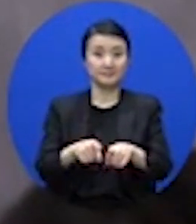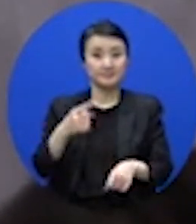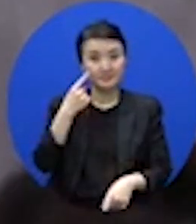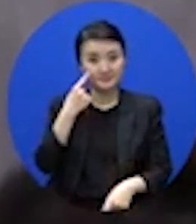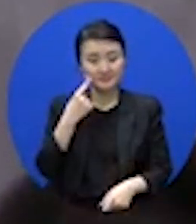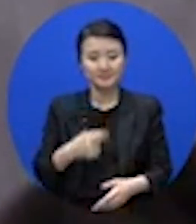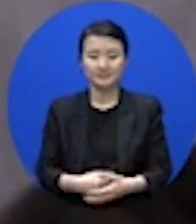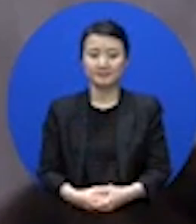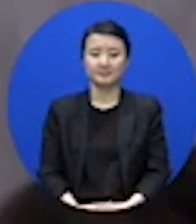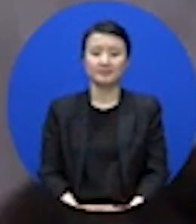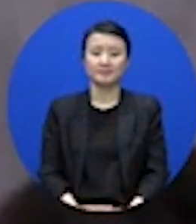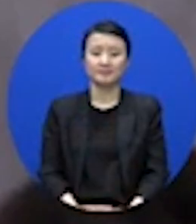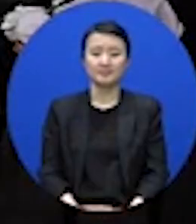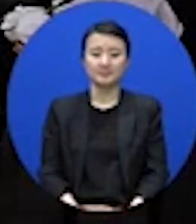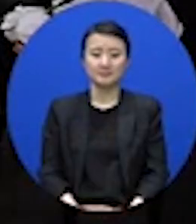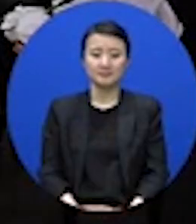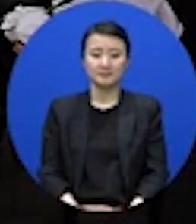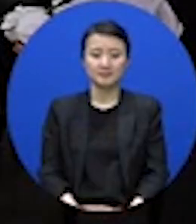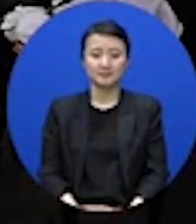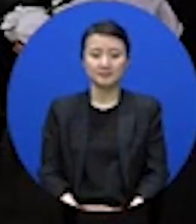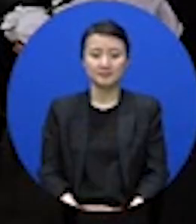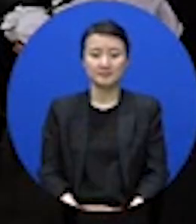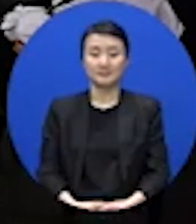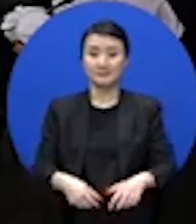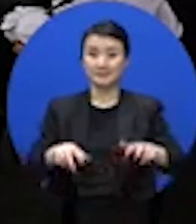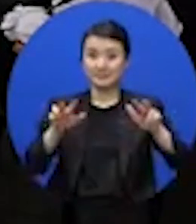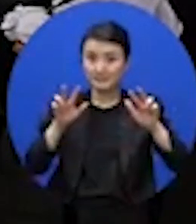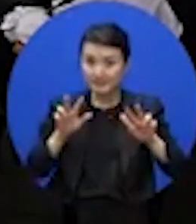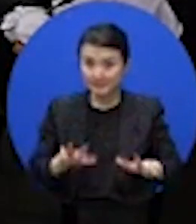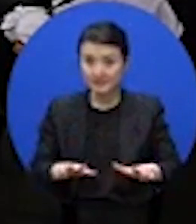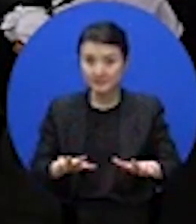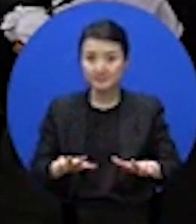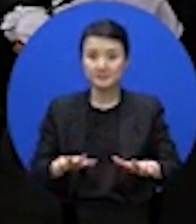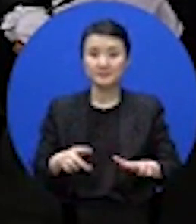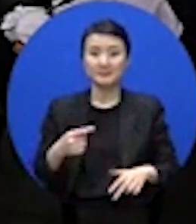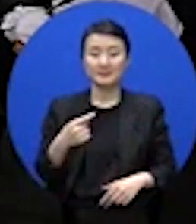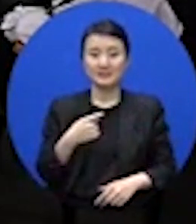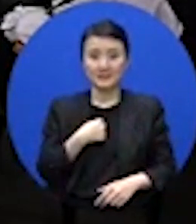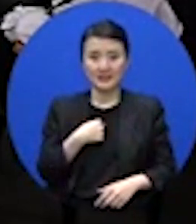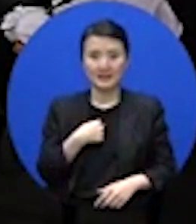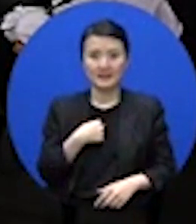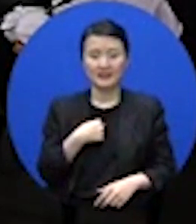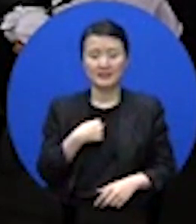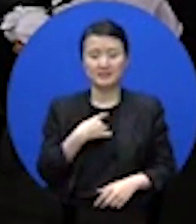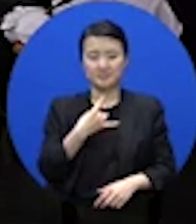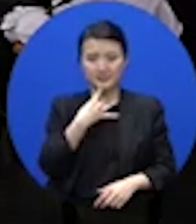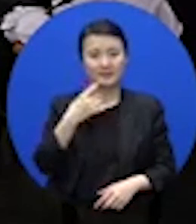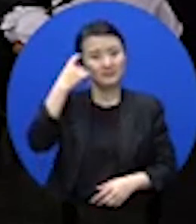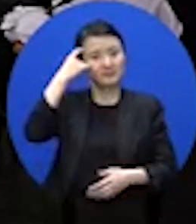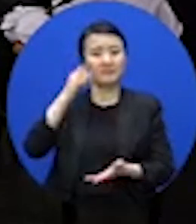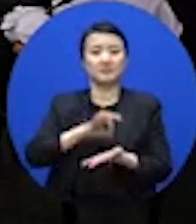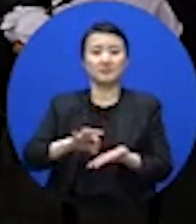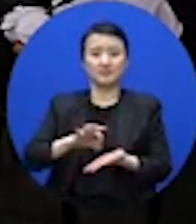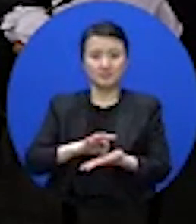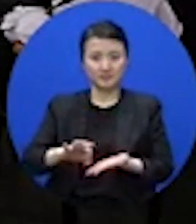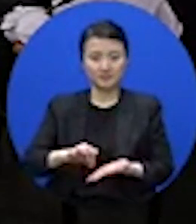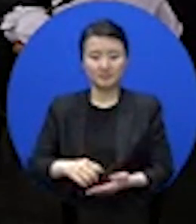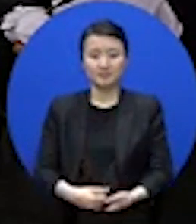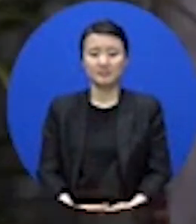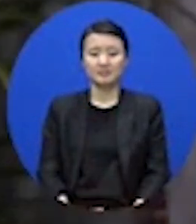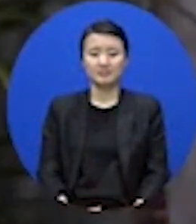오롯이, 오롯이. 지금은, 지금은 나 자신만을 생각하자. 나 자신만을